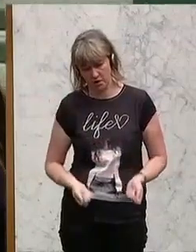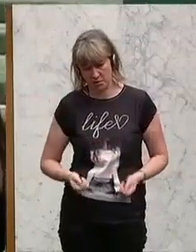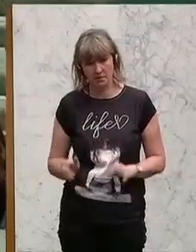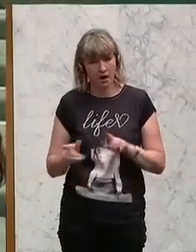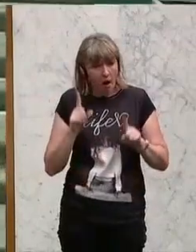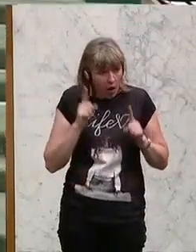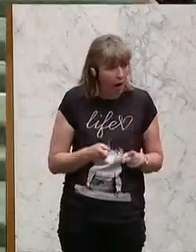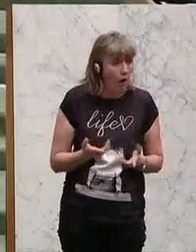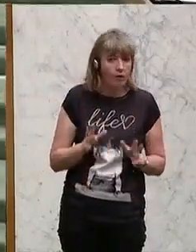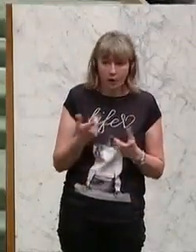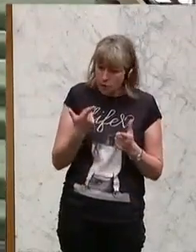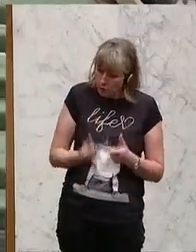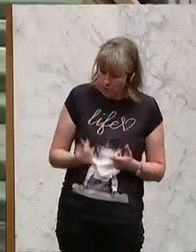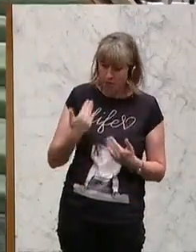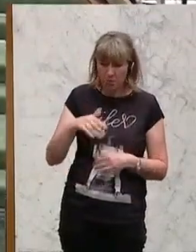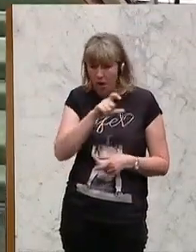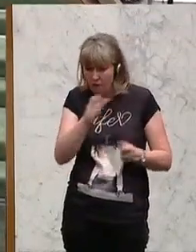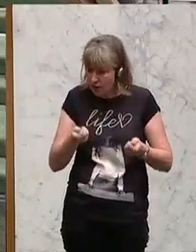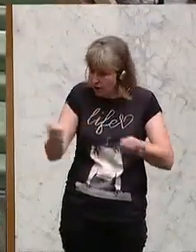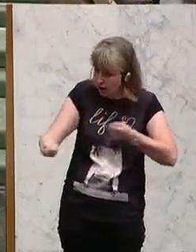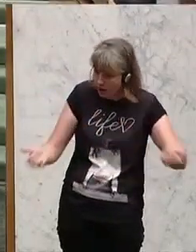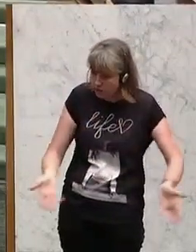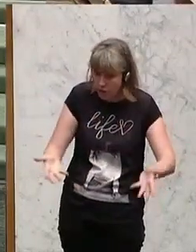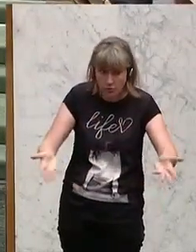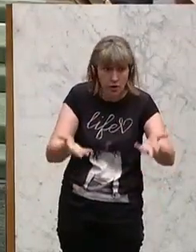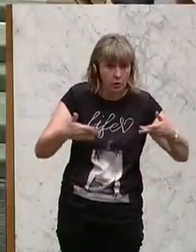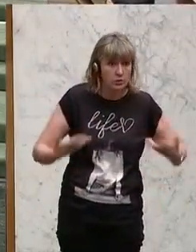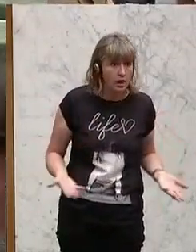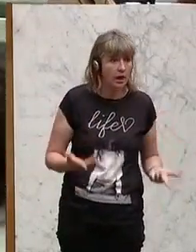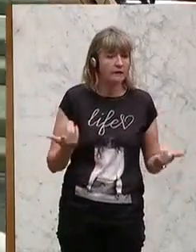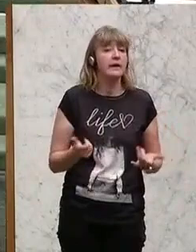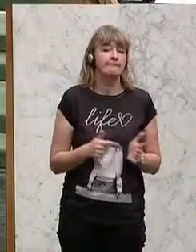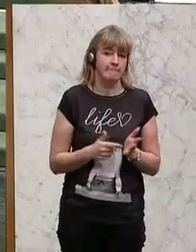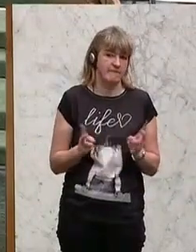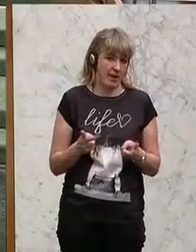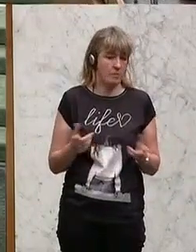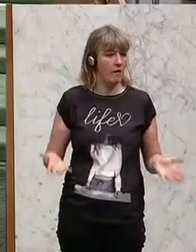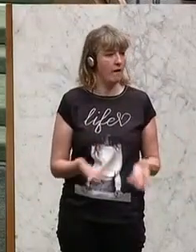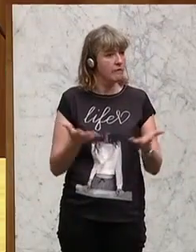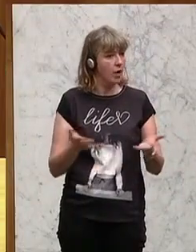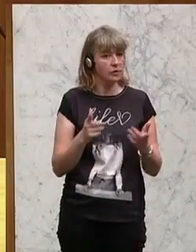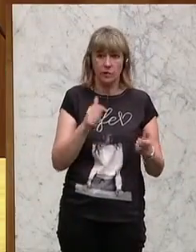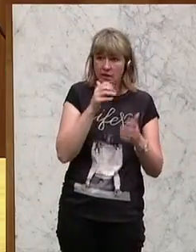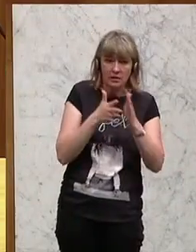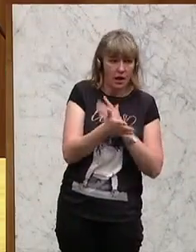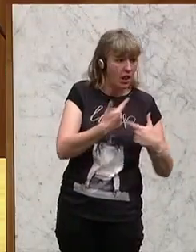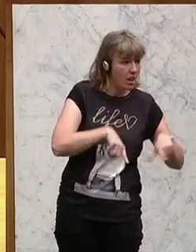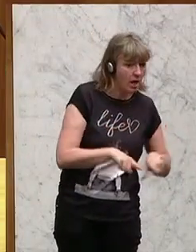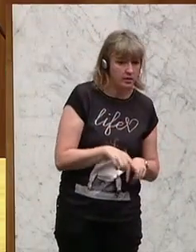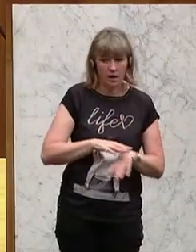Hauptproblem, warum es diese Doppel- und Mehrfachförderungen gibt. Diese entstehen nämlich durch Intransparenz der Förderung von Länder, Gemeinden und